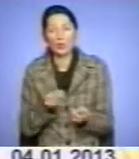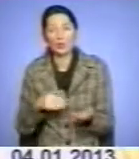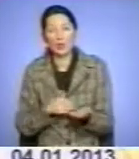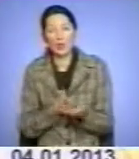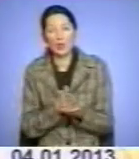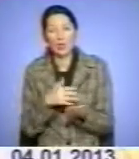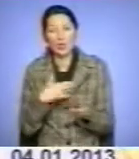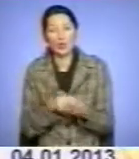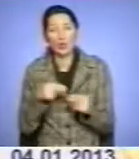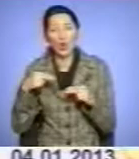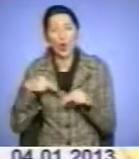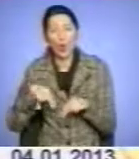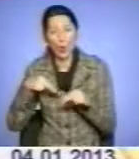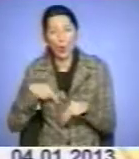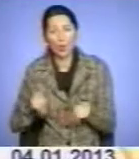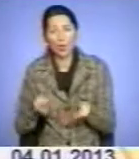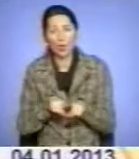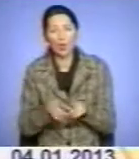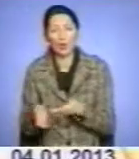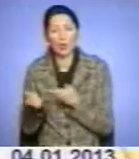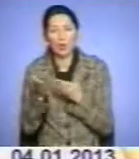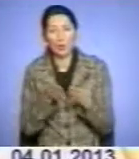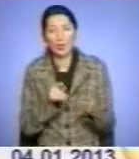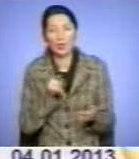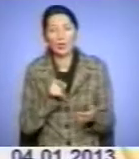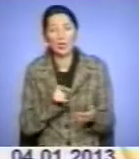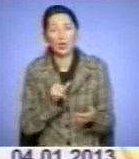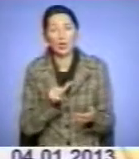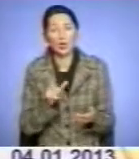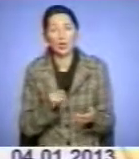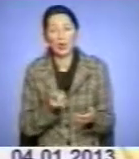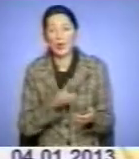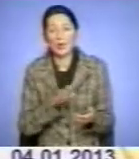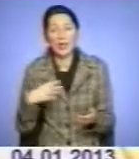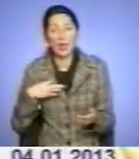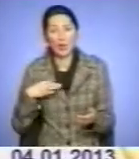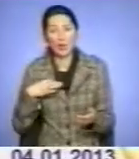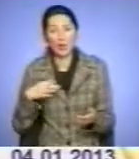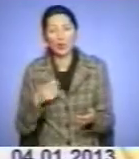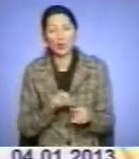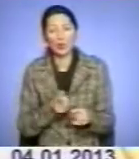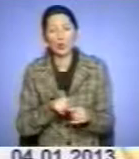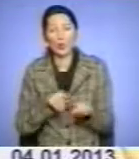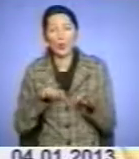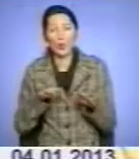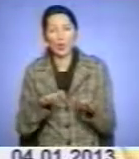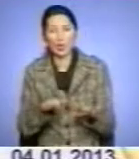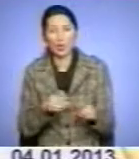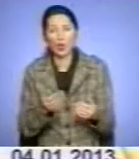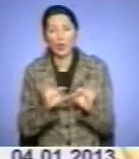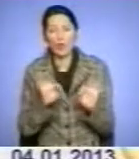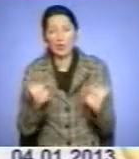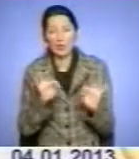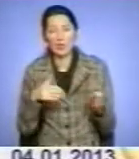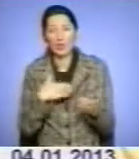свою роботу. Також запрошую тих, хто небайдужий до даного процесу, висловити